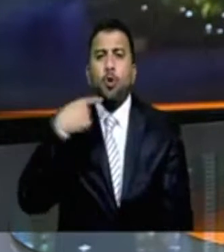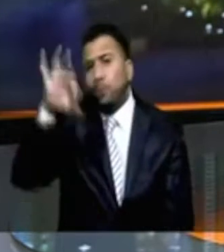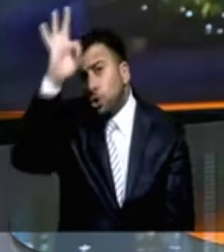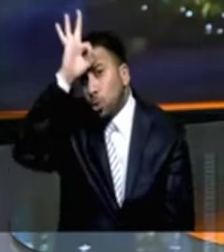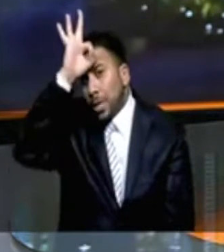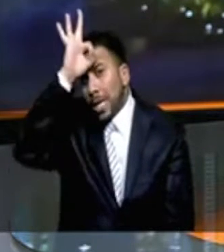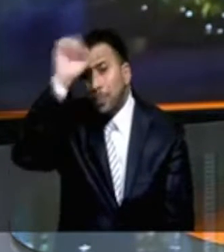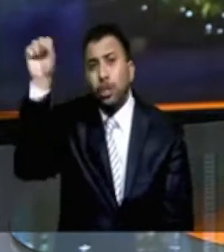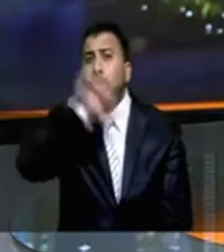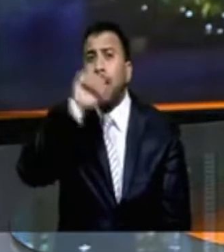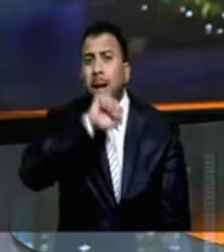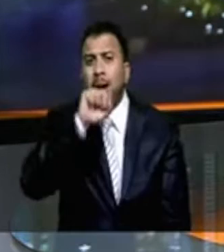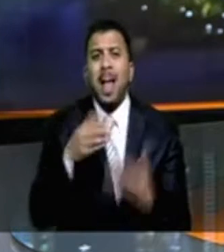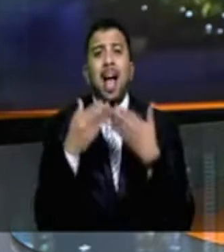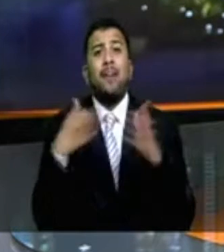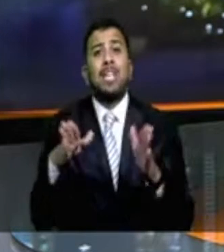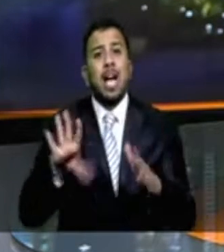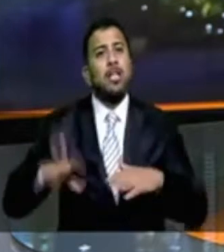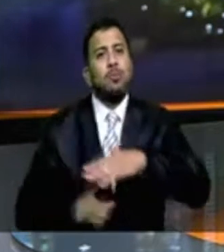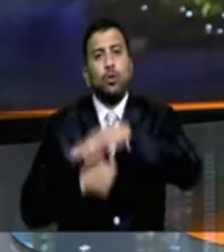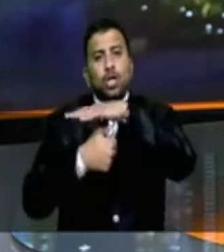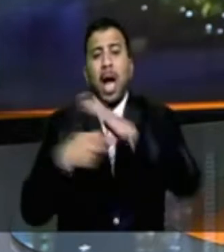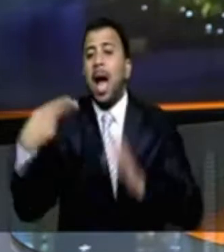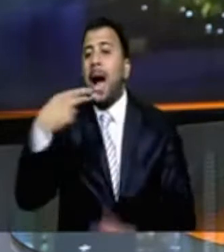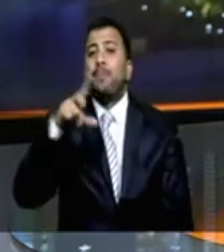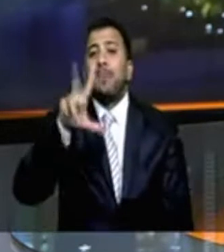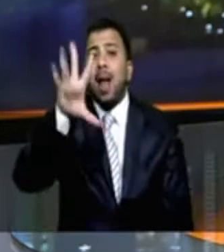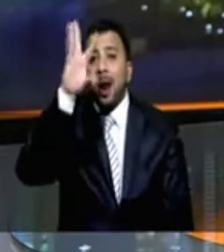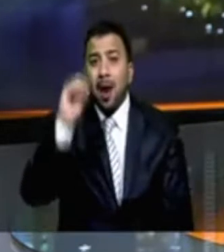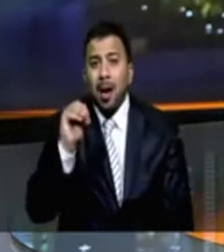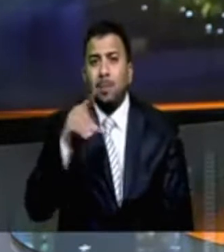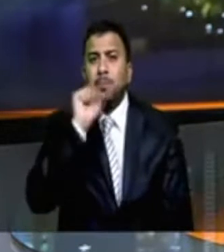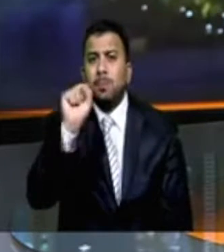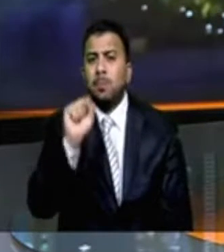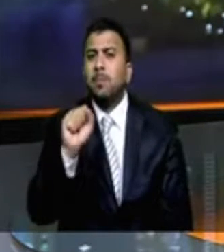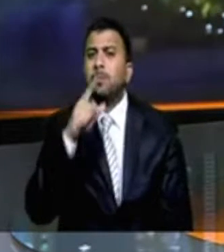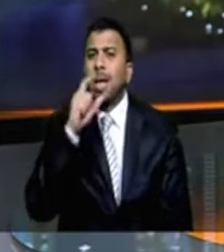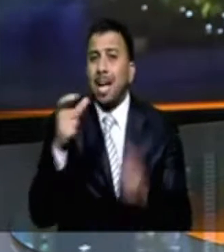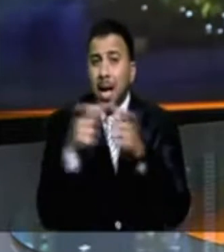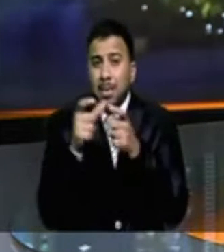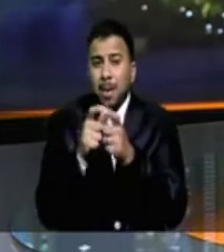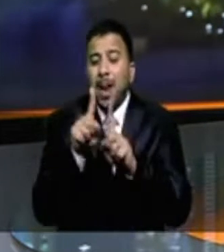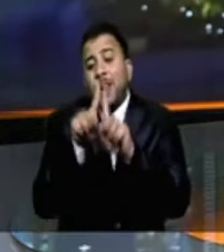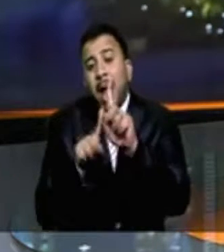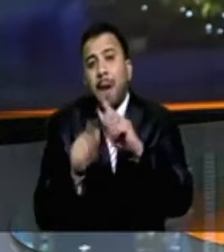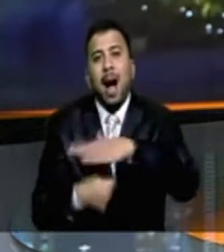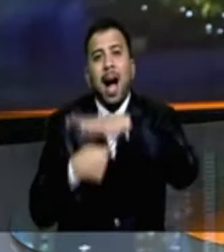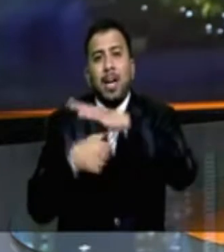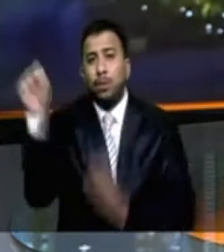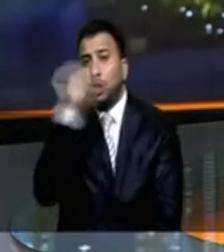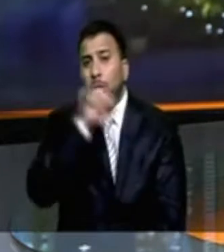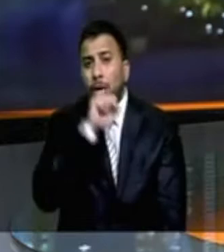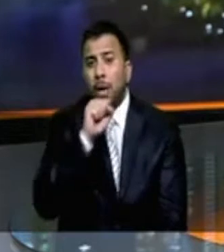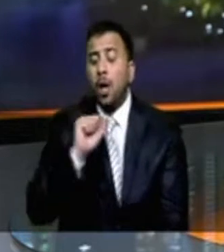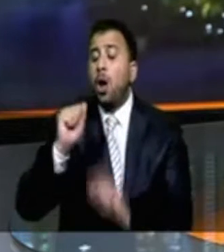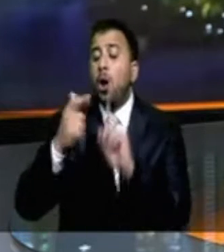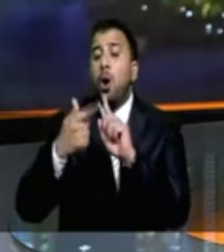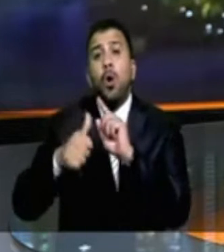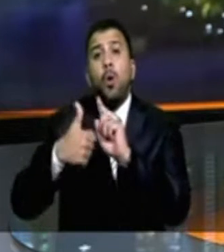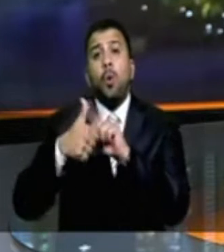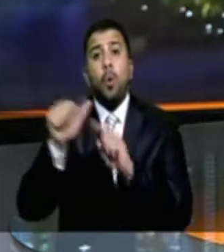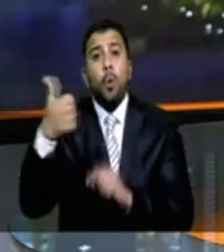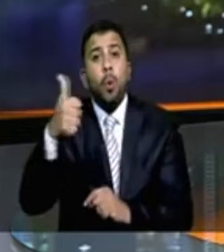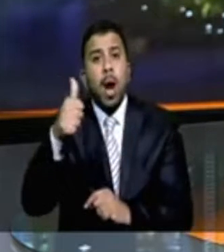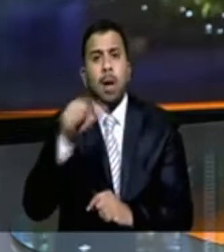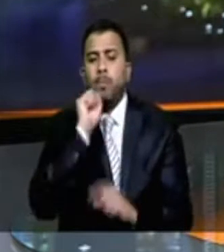العلوم الشرطية بالشارقة، افتتح سمو الشيخ عبد الله بن سالم بن سلطان القاسمي نائب حاكم الشارقة النسخة الأولى